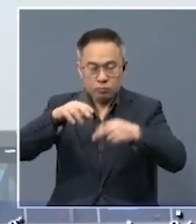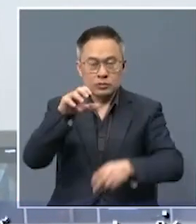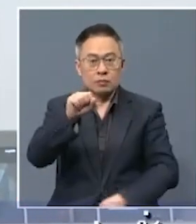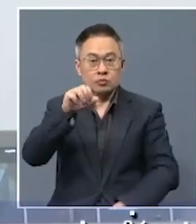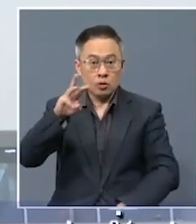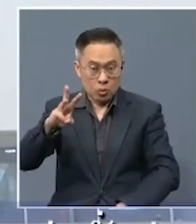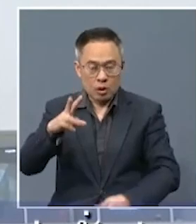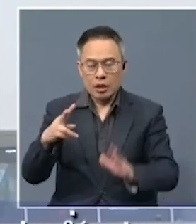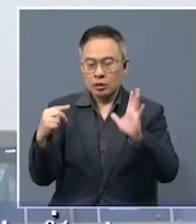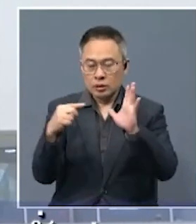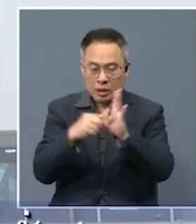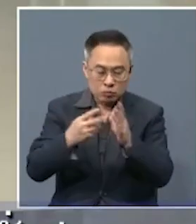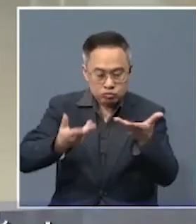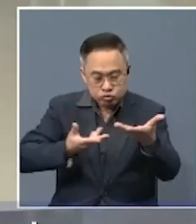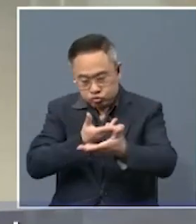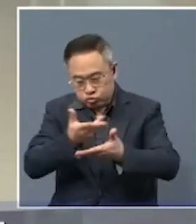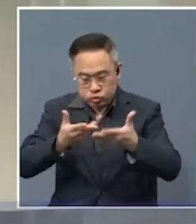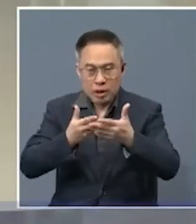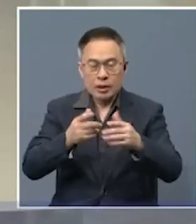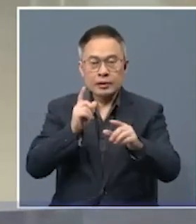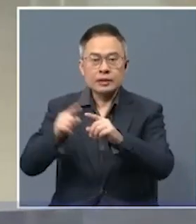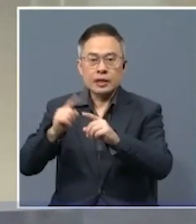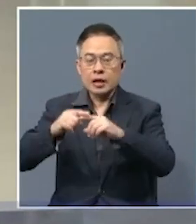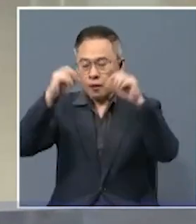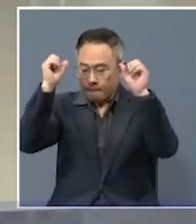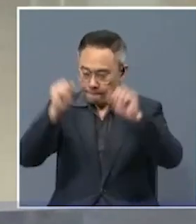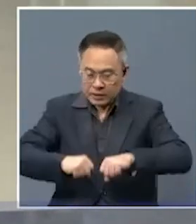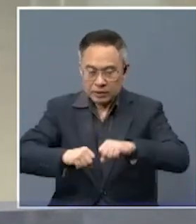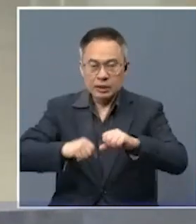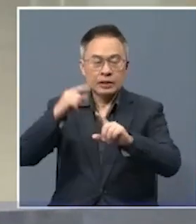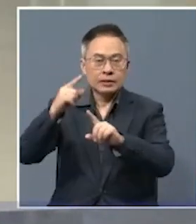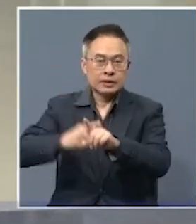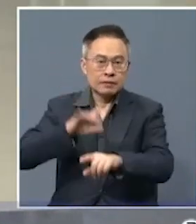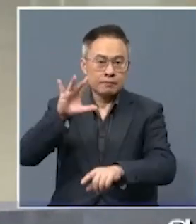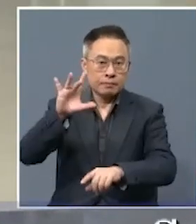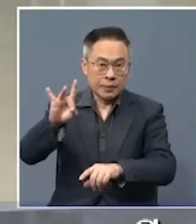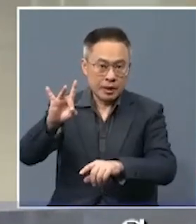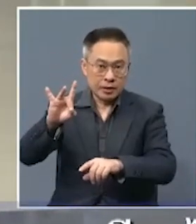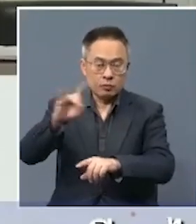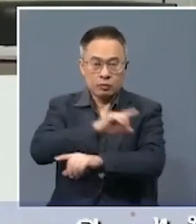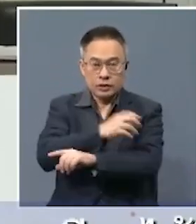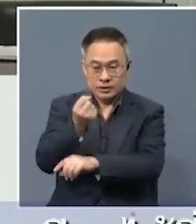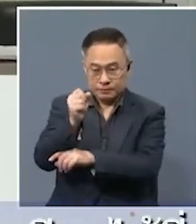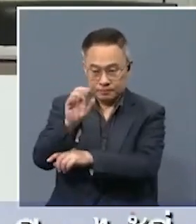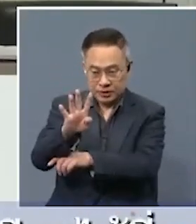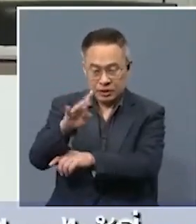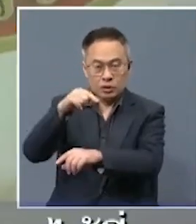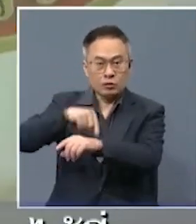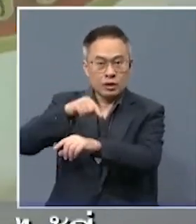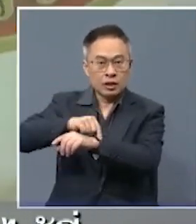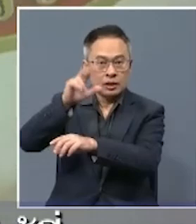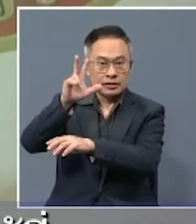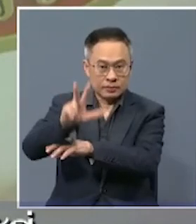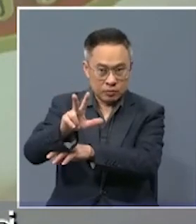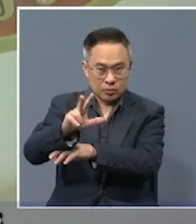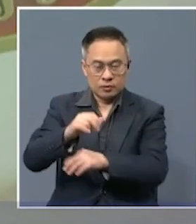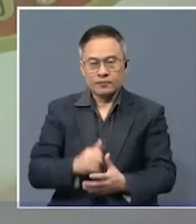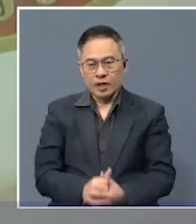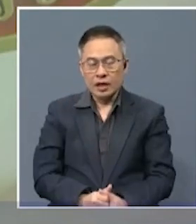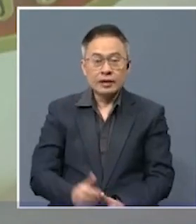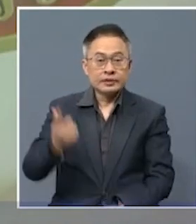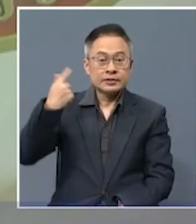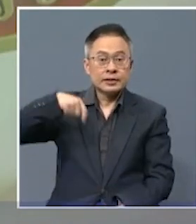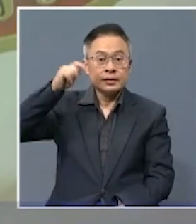วาจาประชุมปรึกษาหารือและลงมติ 14สิงหาคมนี้เวลา 15:00นขณะที่คำวินิจฉัยศาล